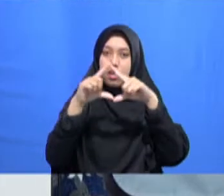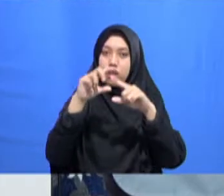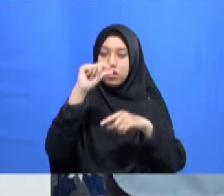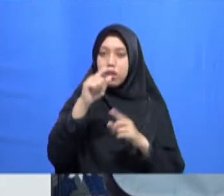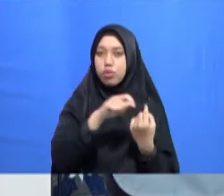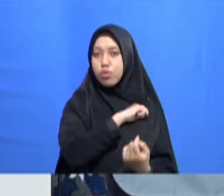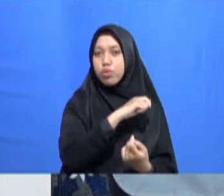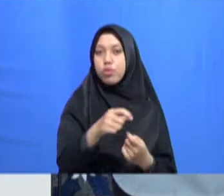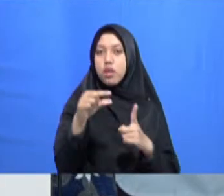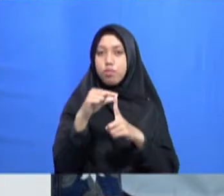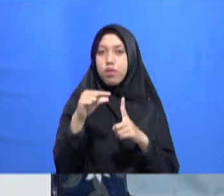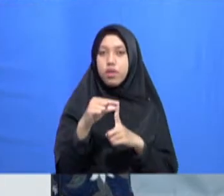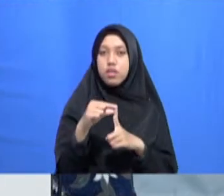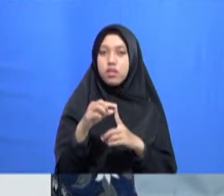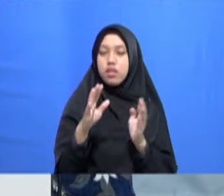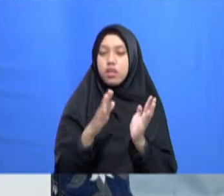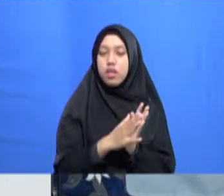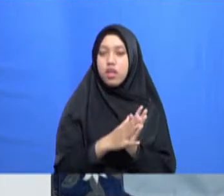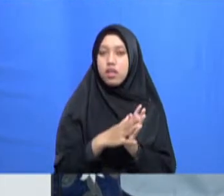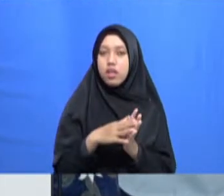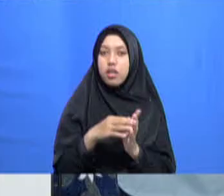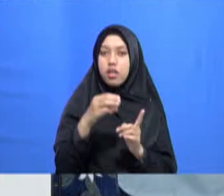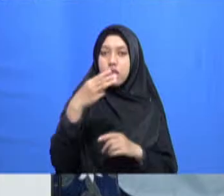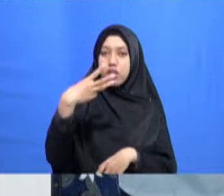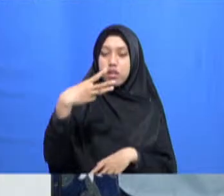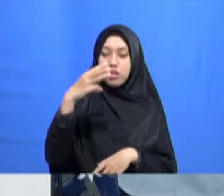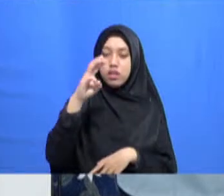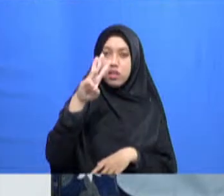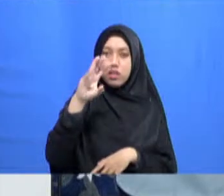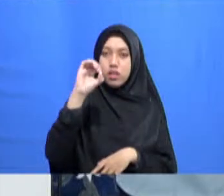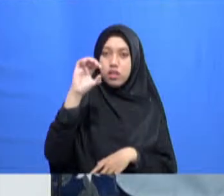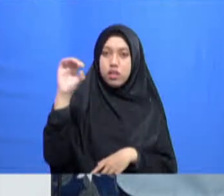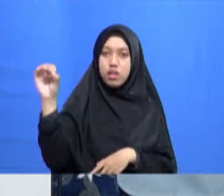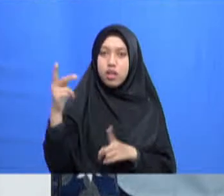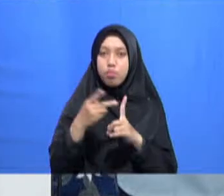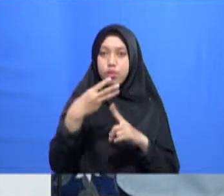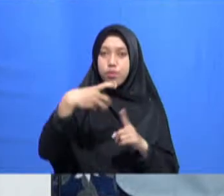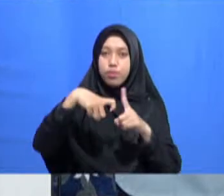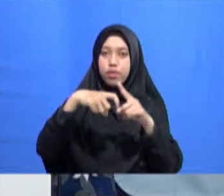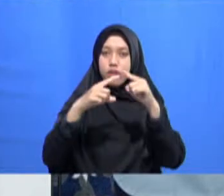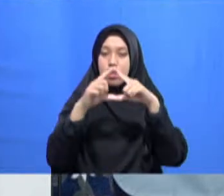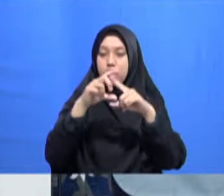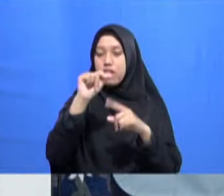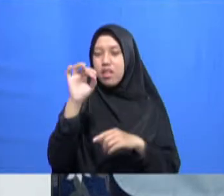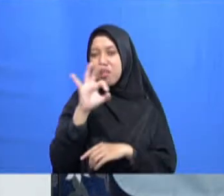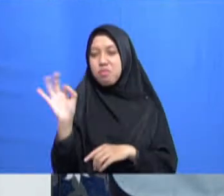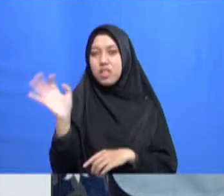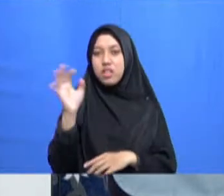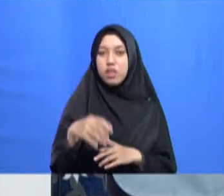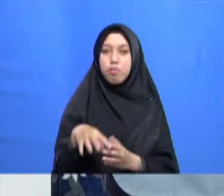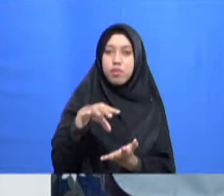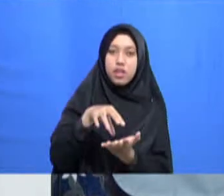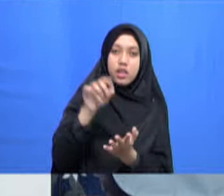terbatas adalah kewenangan pemerintah pusat. Demikian pula soal pendidikan yang telah diatur dengan